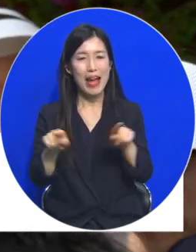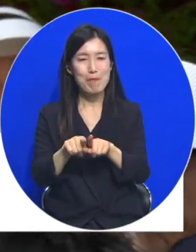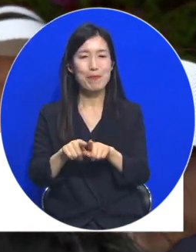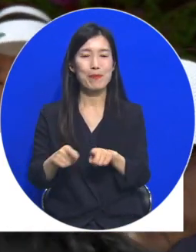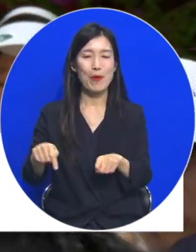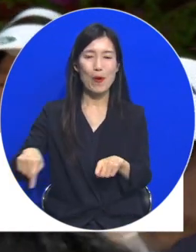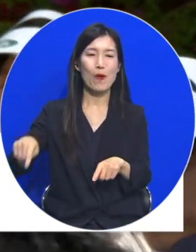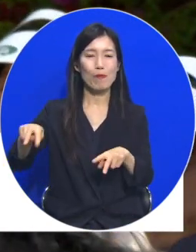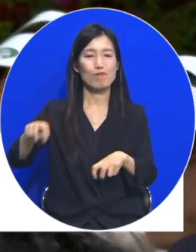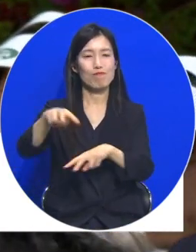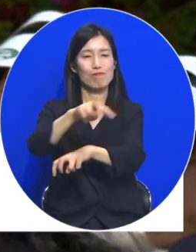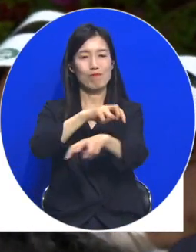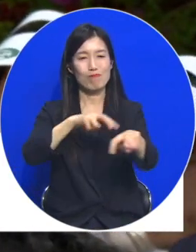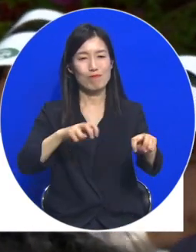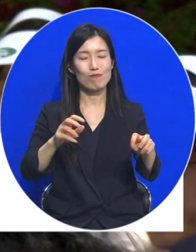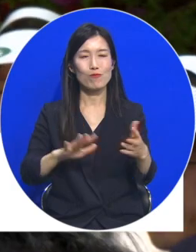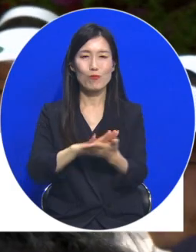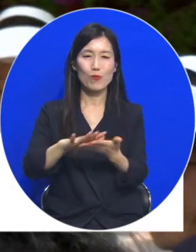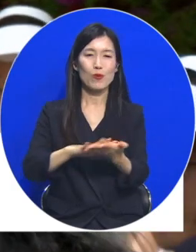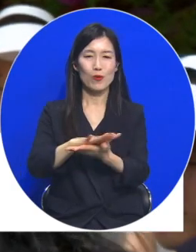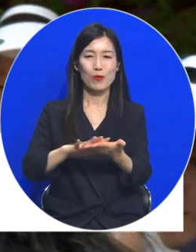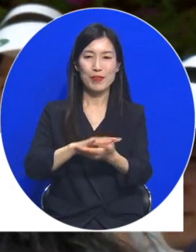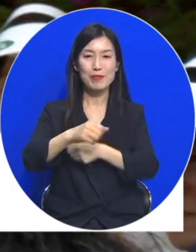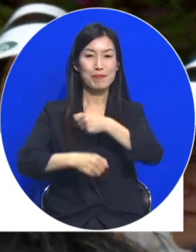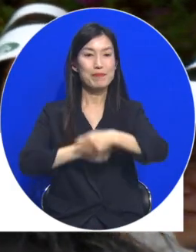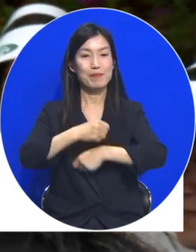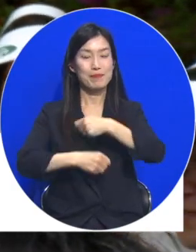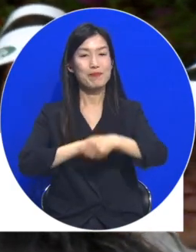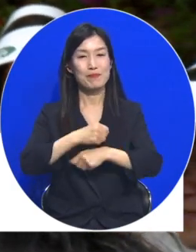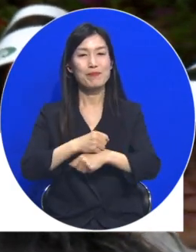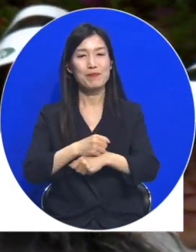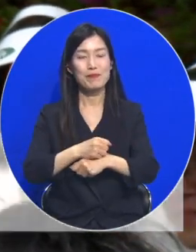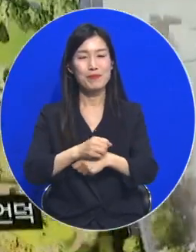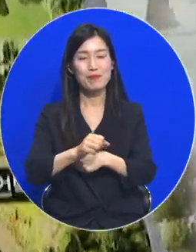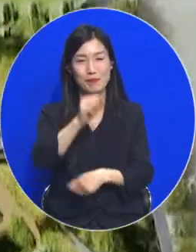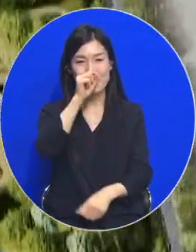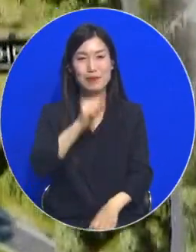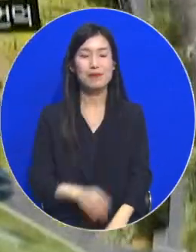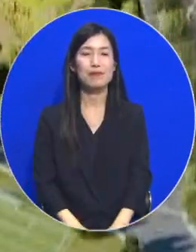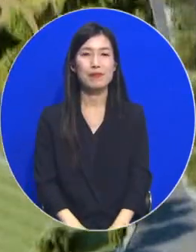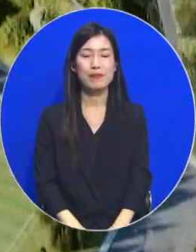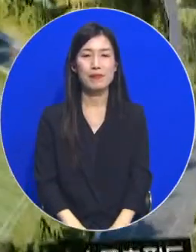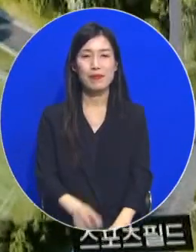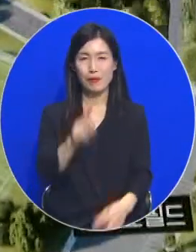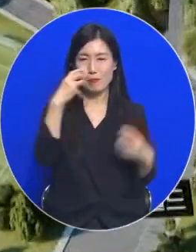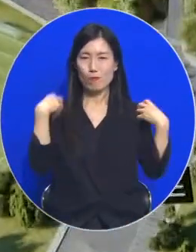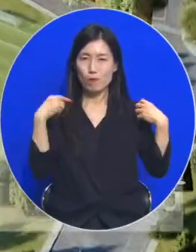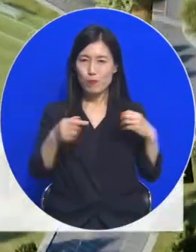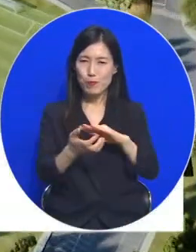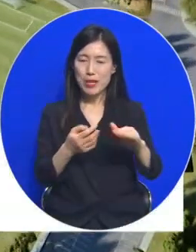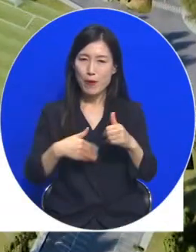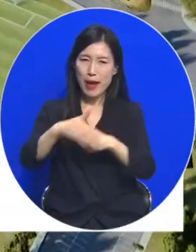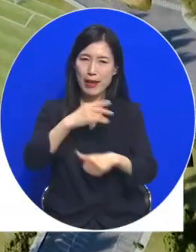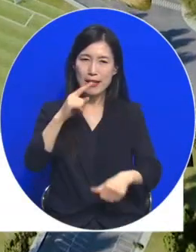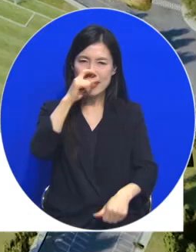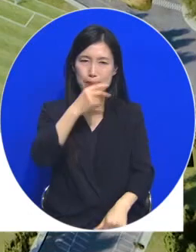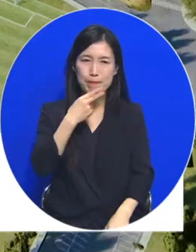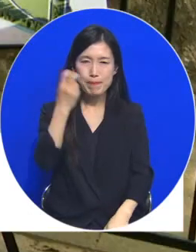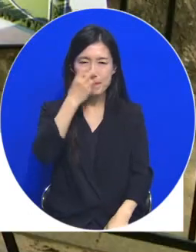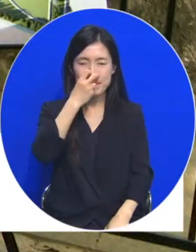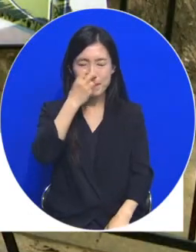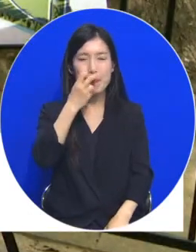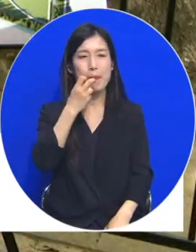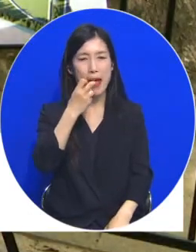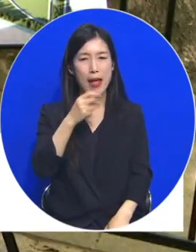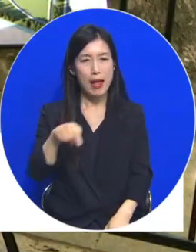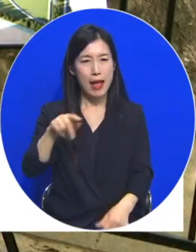보호자들하고 해서 아이들이 와서 이 잔디에서 좀 마음껏 뛰놀고. 정부는 환경 모니터링을 촘촘히 시행해 용산